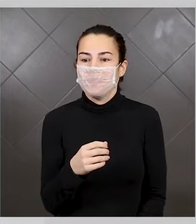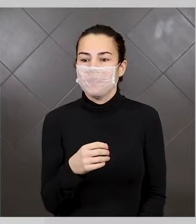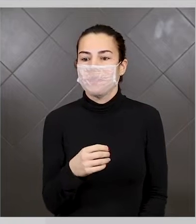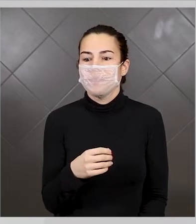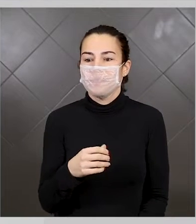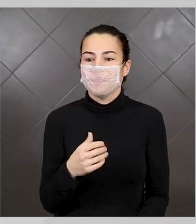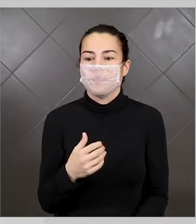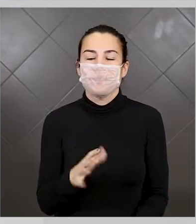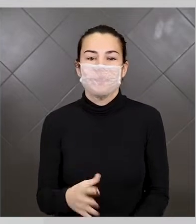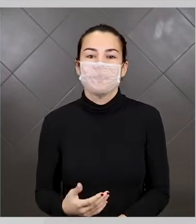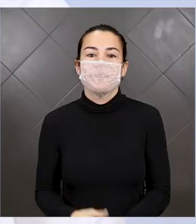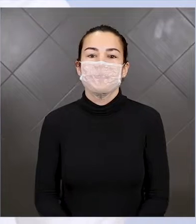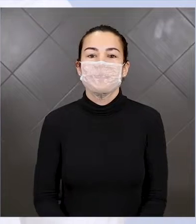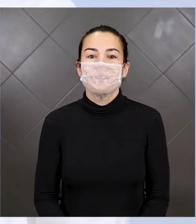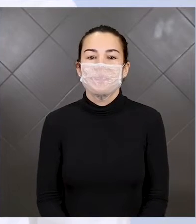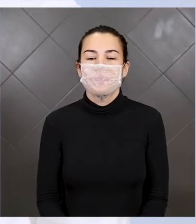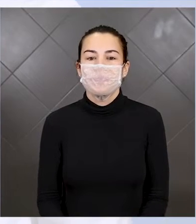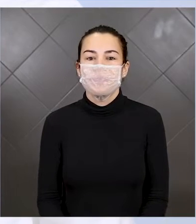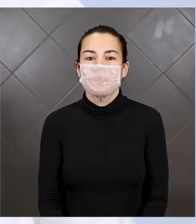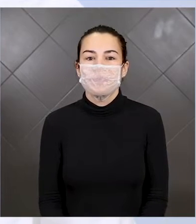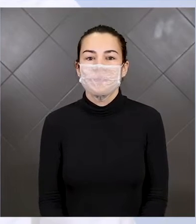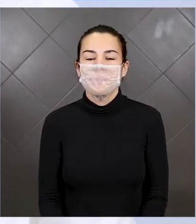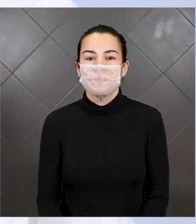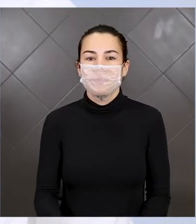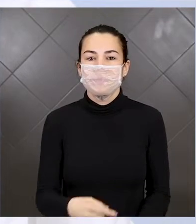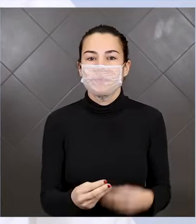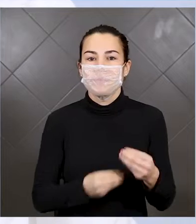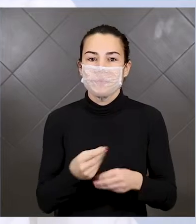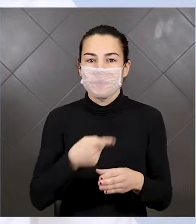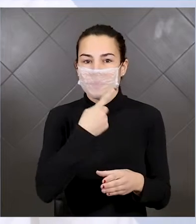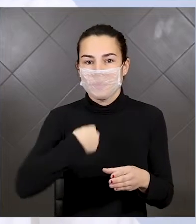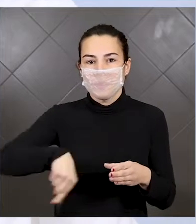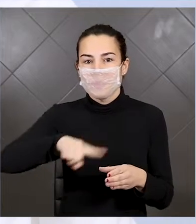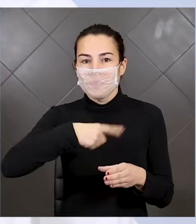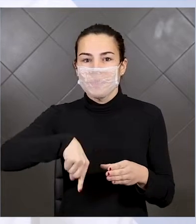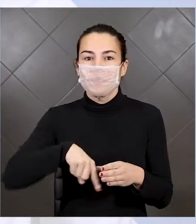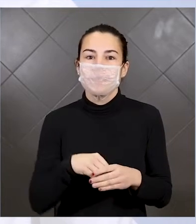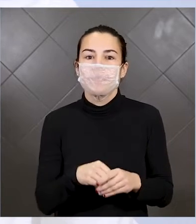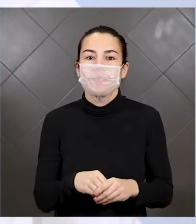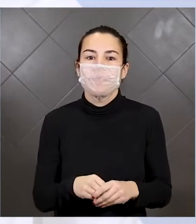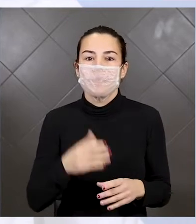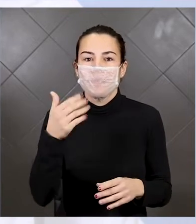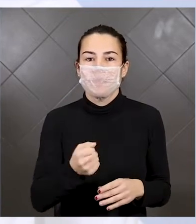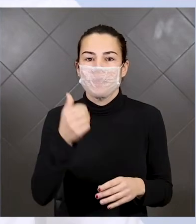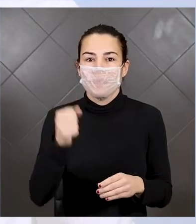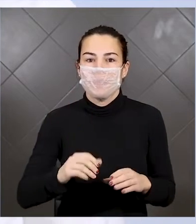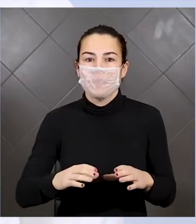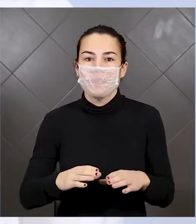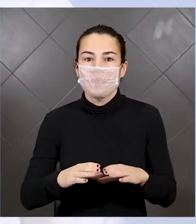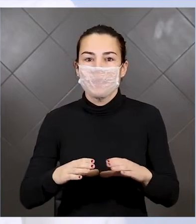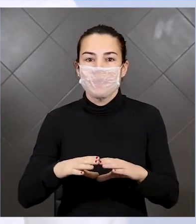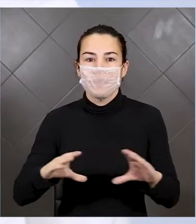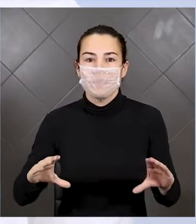presentar-vos una recepta d'un pastís que està fet a base de llet de motlle. La llet de